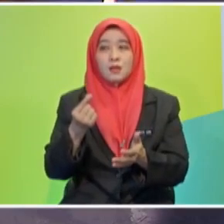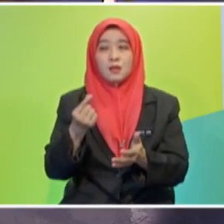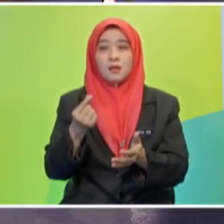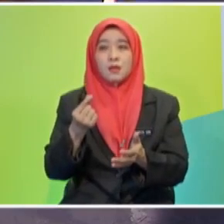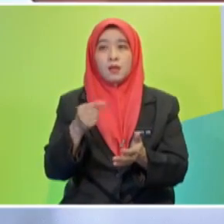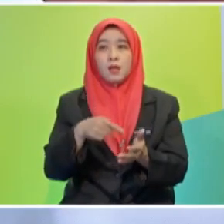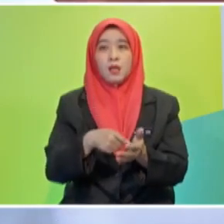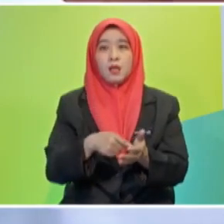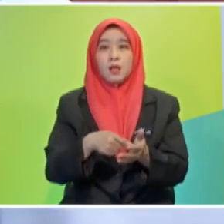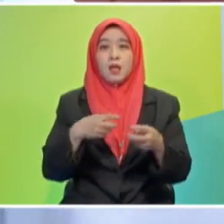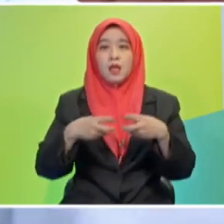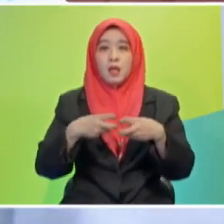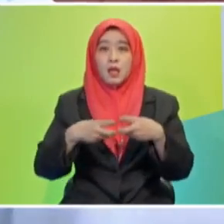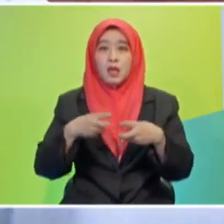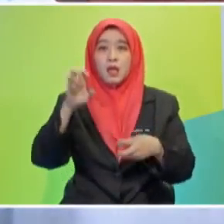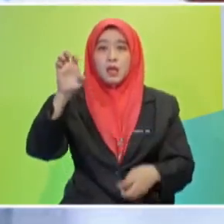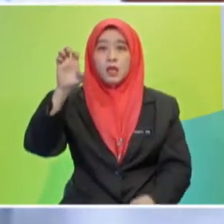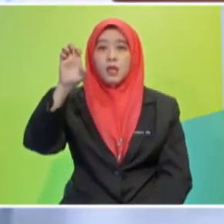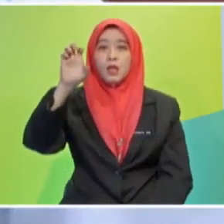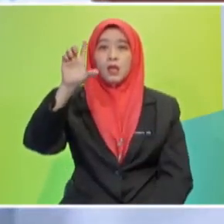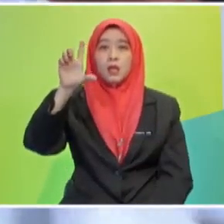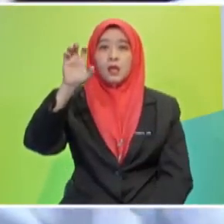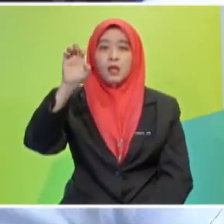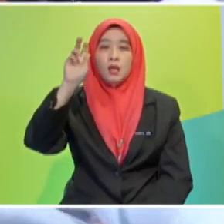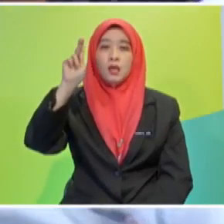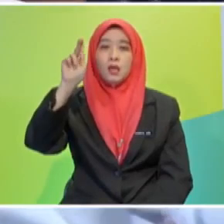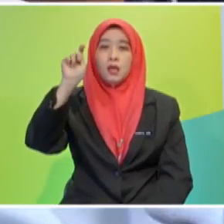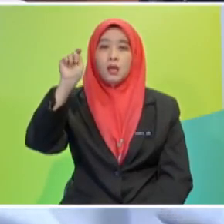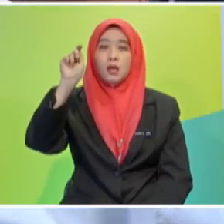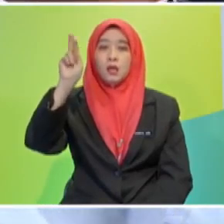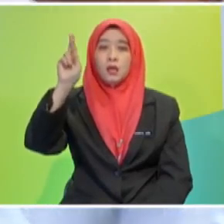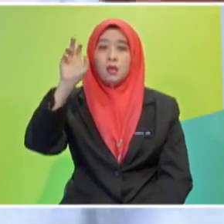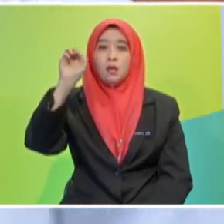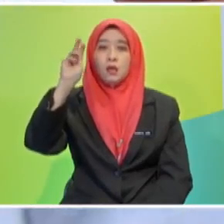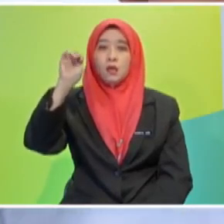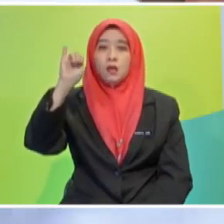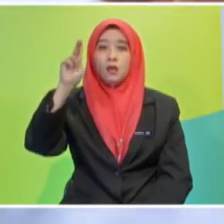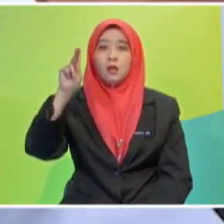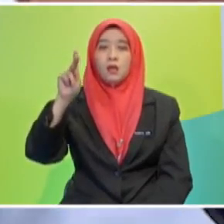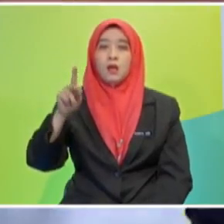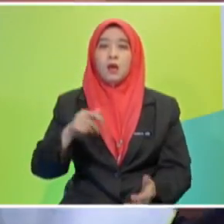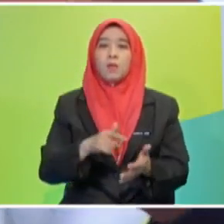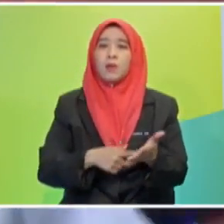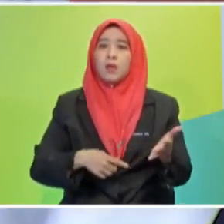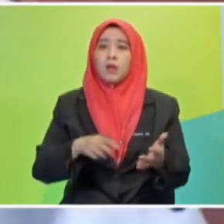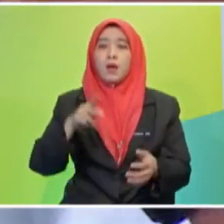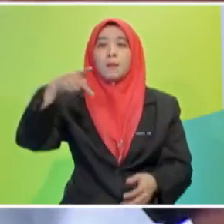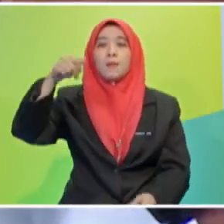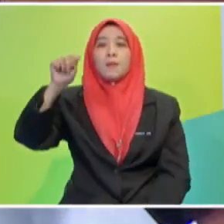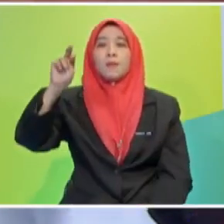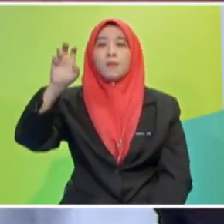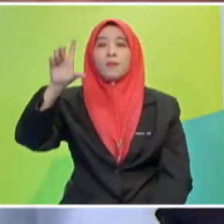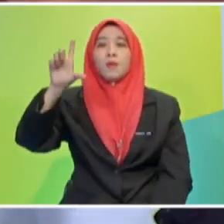Ini elektronik cikgu. Yang ini elektronik. Apa nama ni? Panel kawalan. Panel kawalan. Panel kawalan ni kat bahagian mana